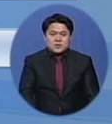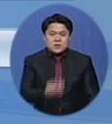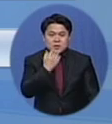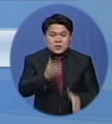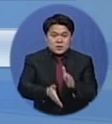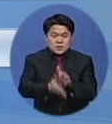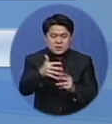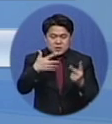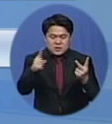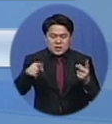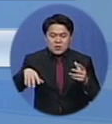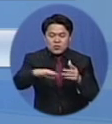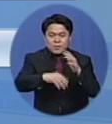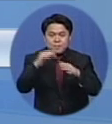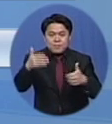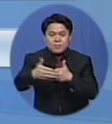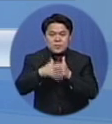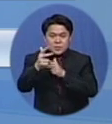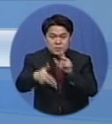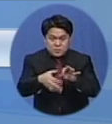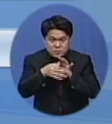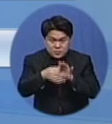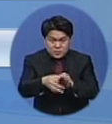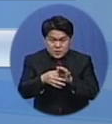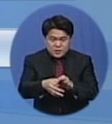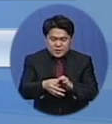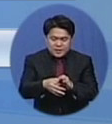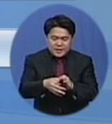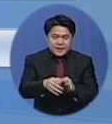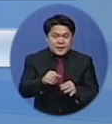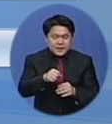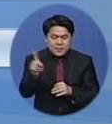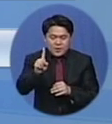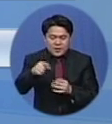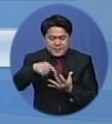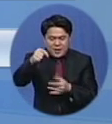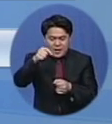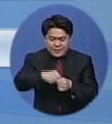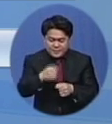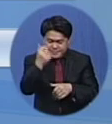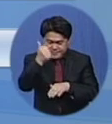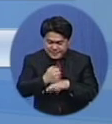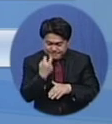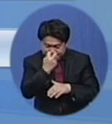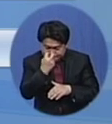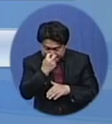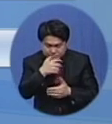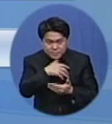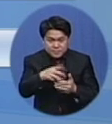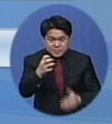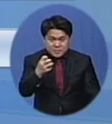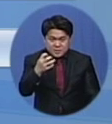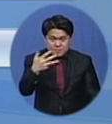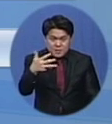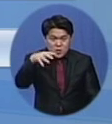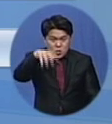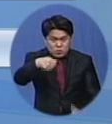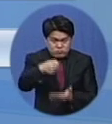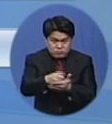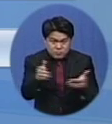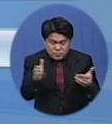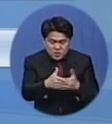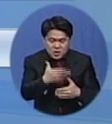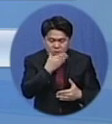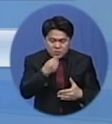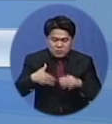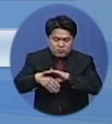서울시가 제2차 우리마을 지원사업과 관련해 최종 선정심의회를 열어 총 48개 마을을 선정했습니다. 복지와